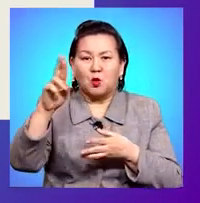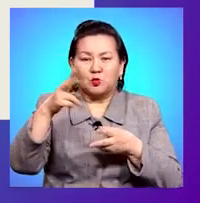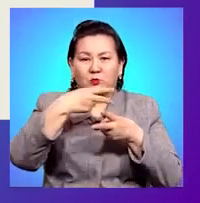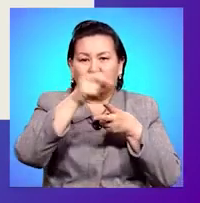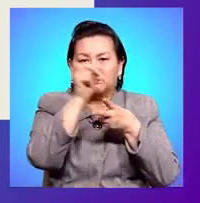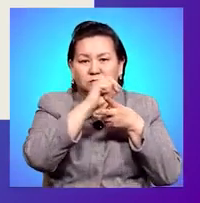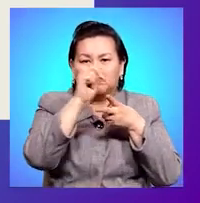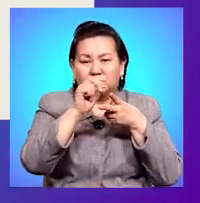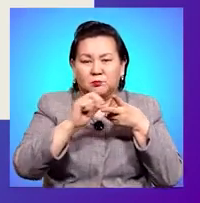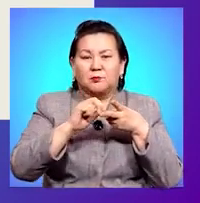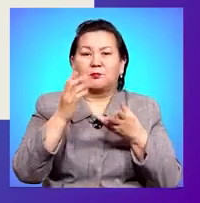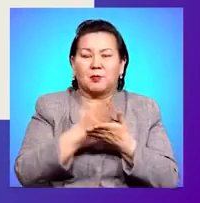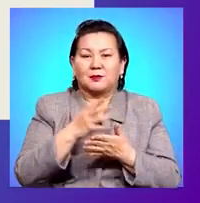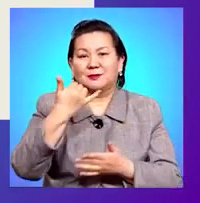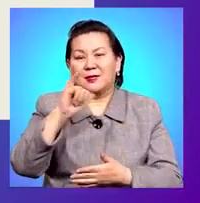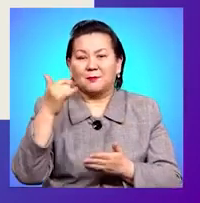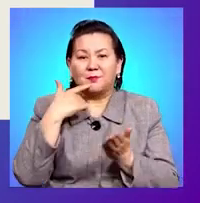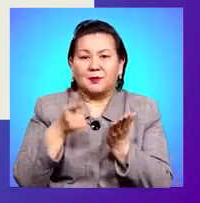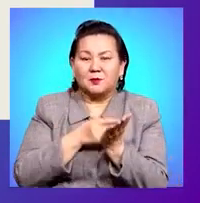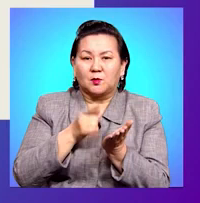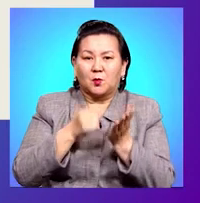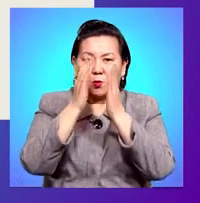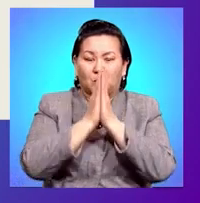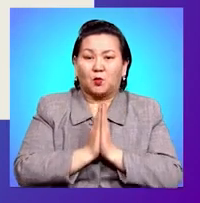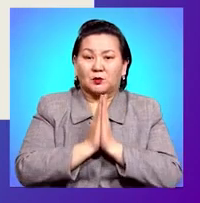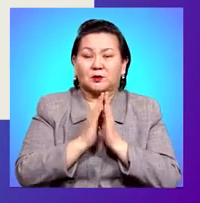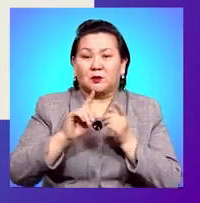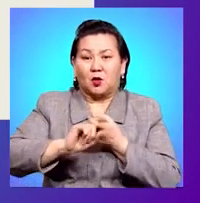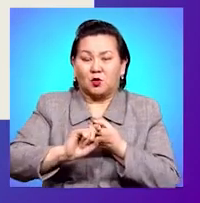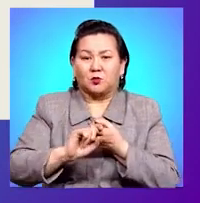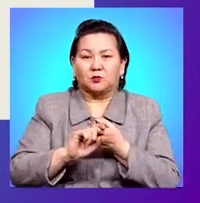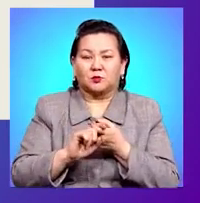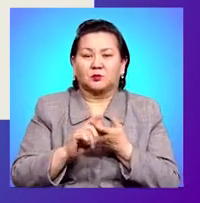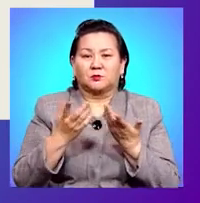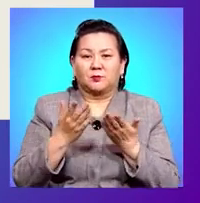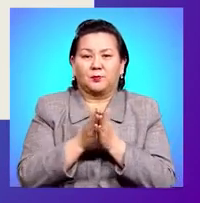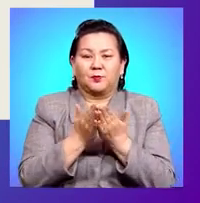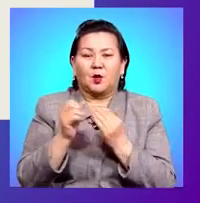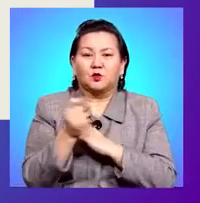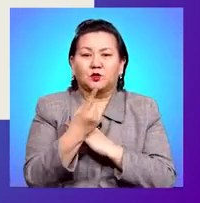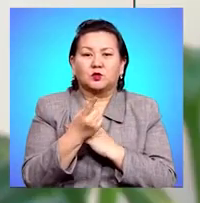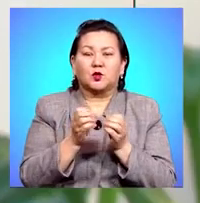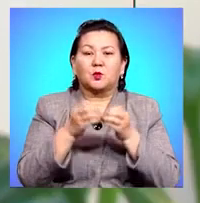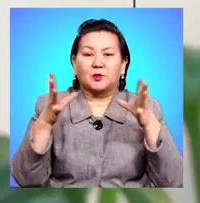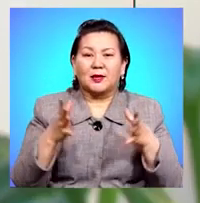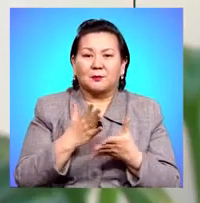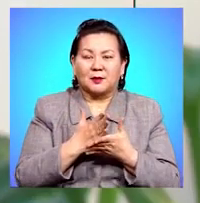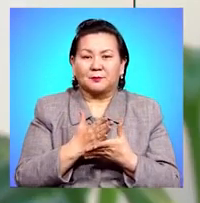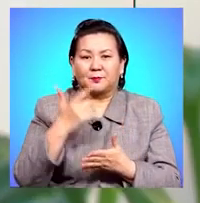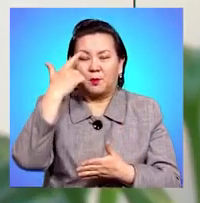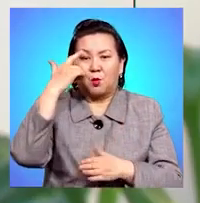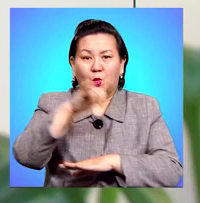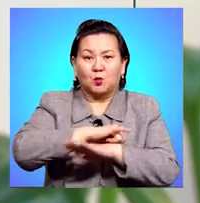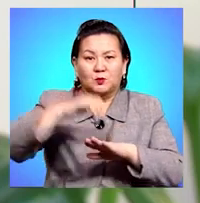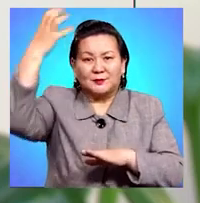сийлж үтээсэн байдаг. Зарим нэгэн хуудас нь бурхтын одоо хөрөгтэй ийм онцлогтой бүтээл байна. Монгол Улсын Засгийн